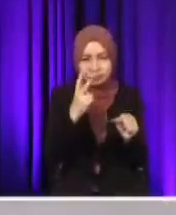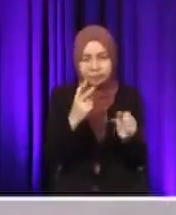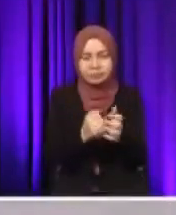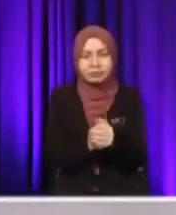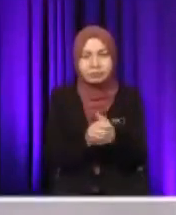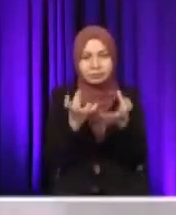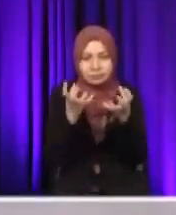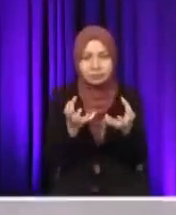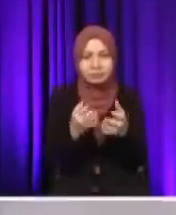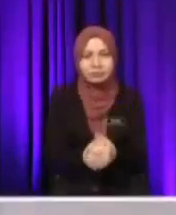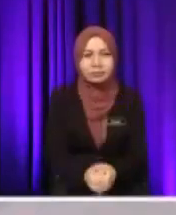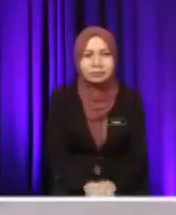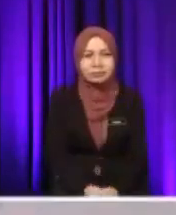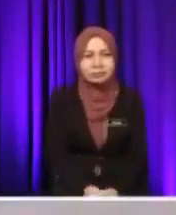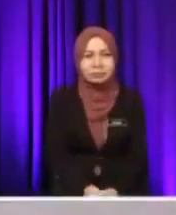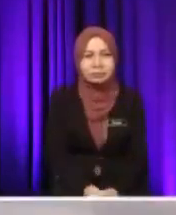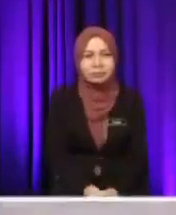kan? Sejuk sangat. Okey, tak apa.